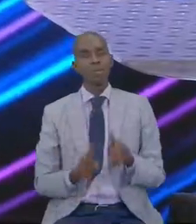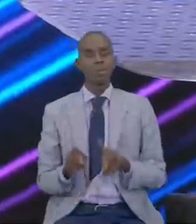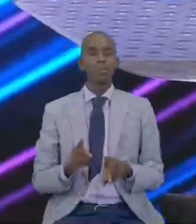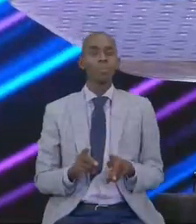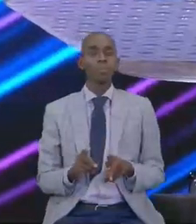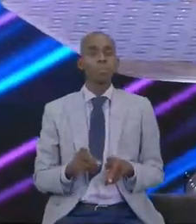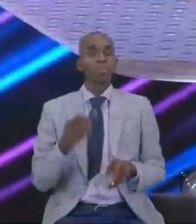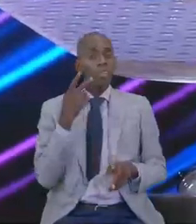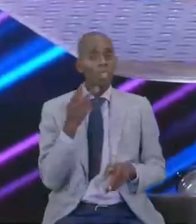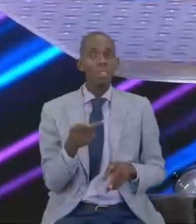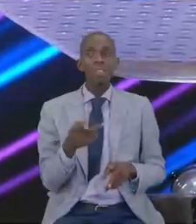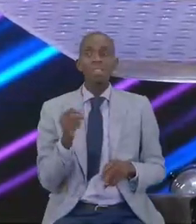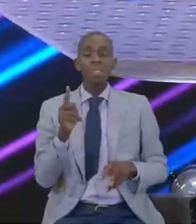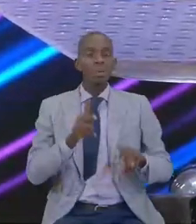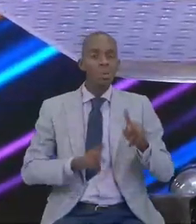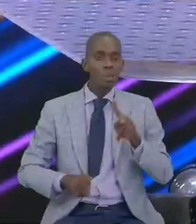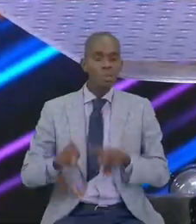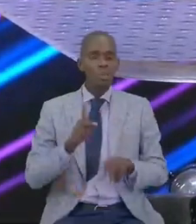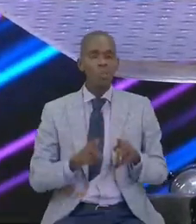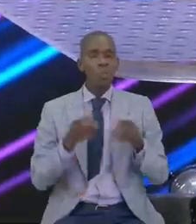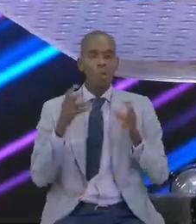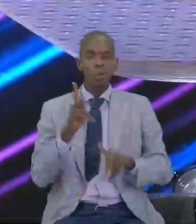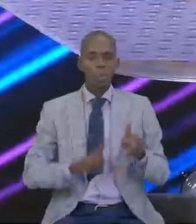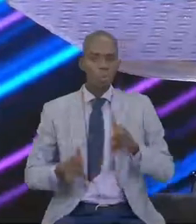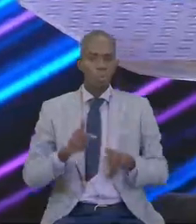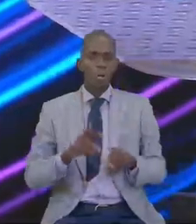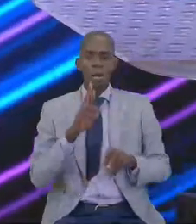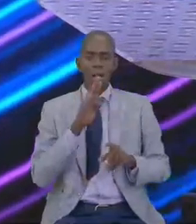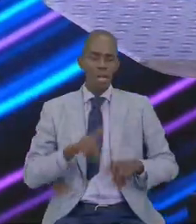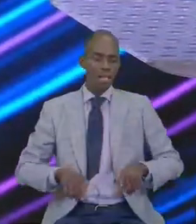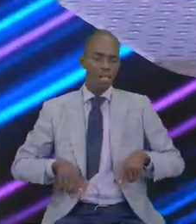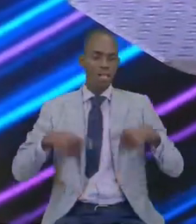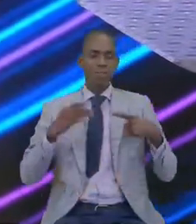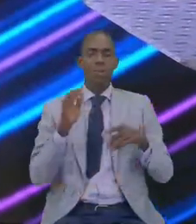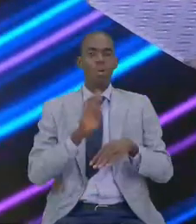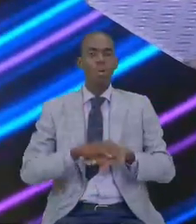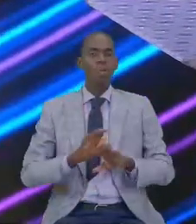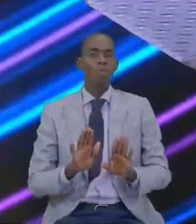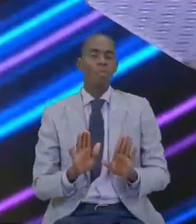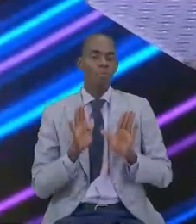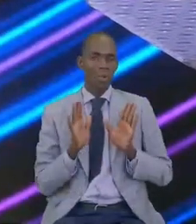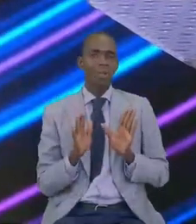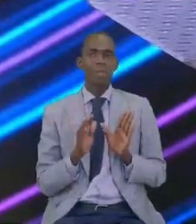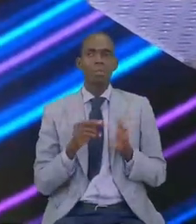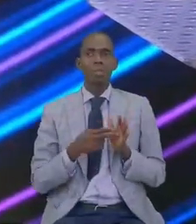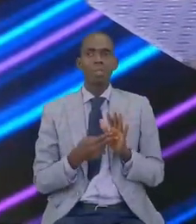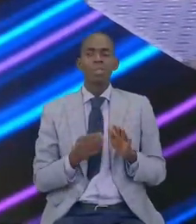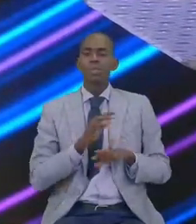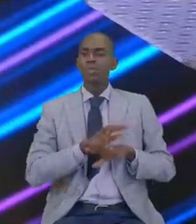ils mènent leur vie sur la crainte. Ils n'ont pas réellement de conviction.